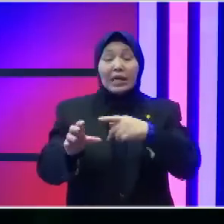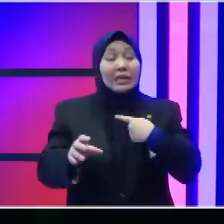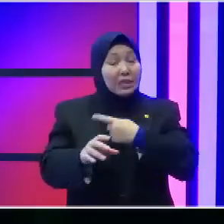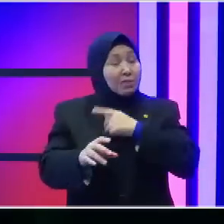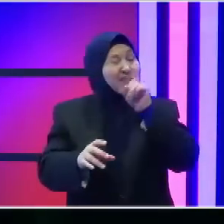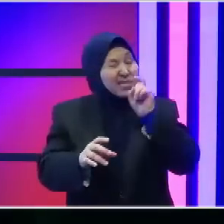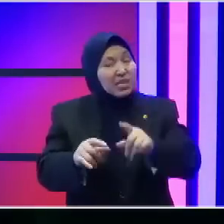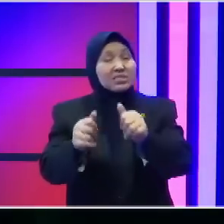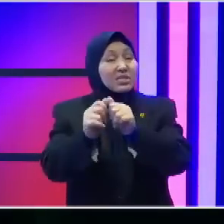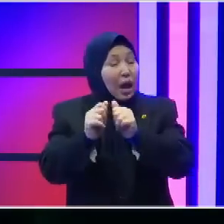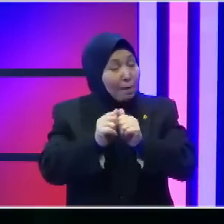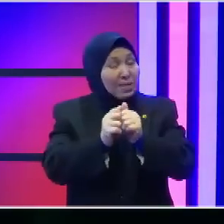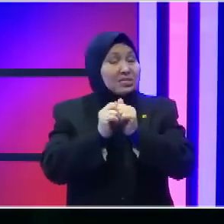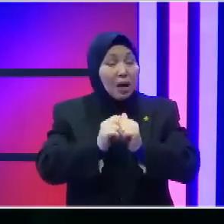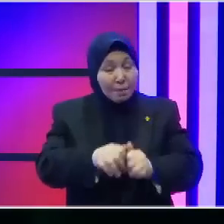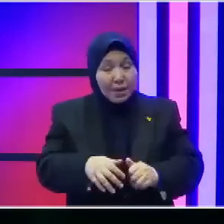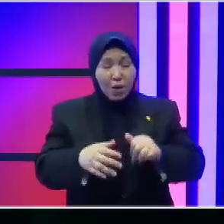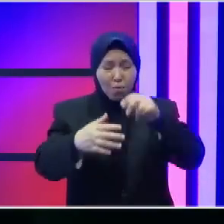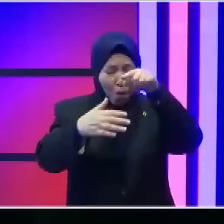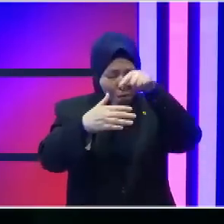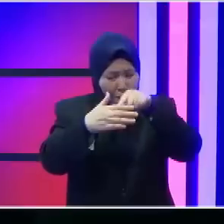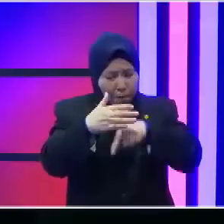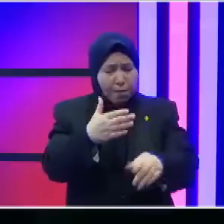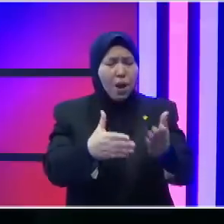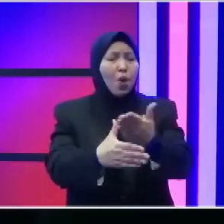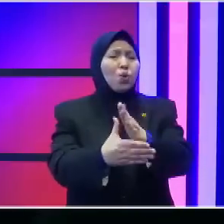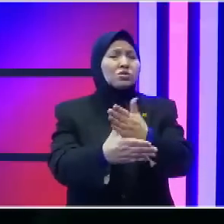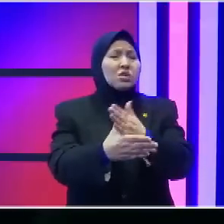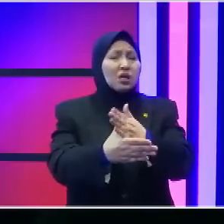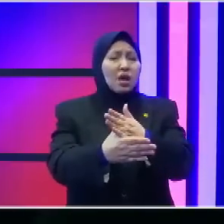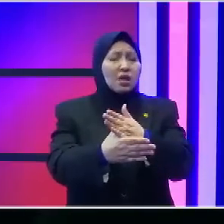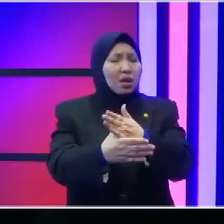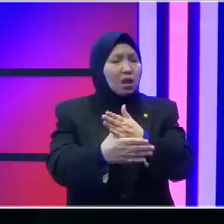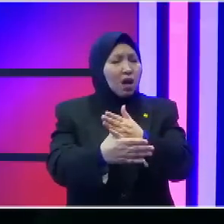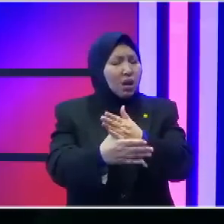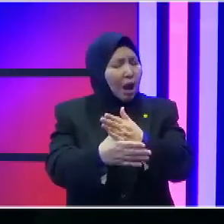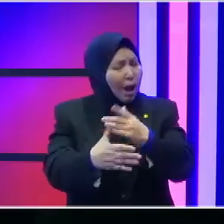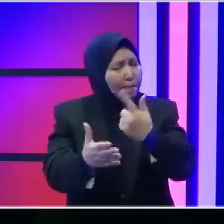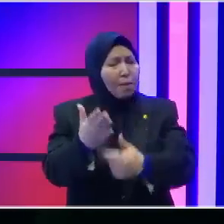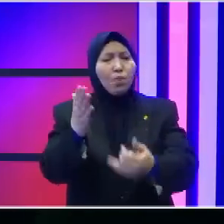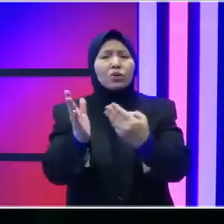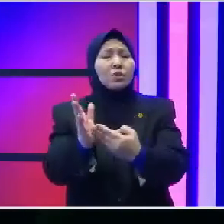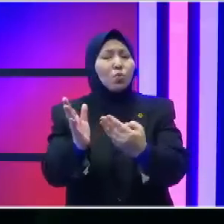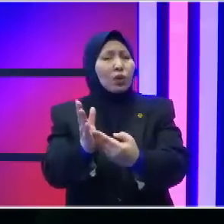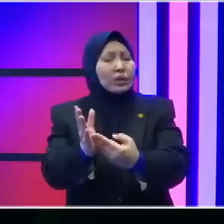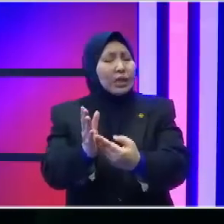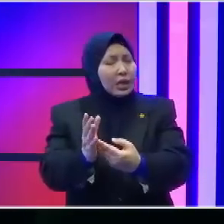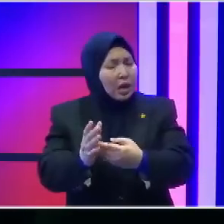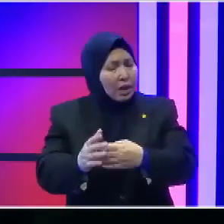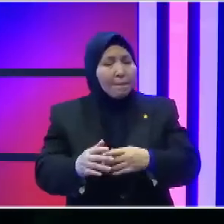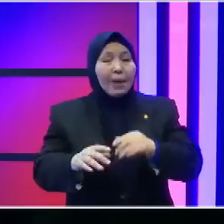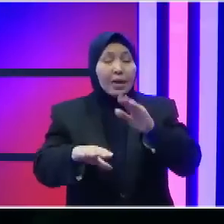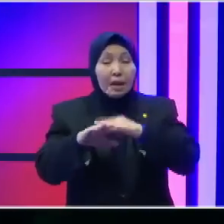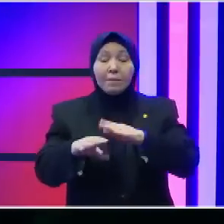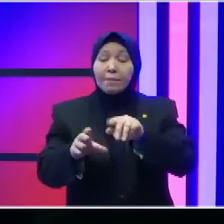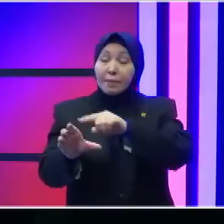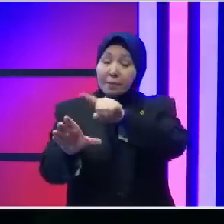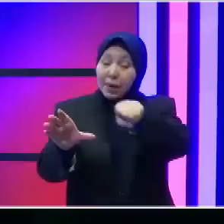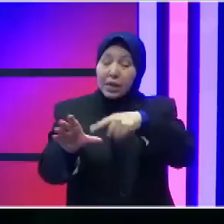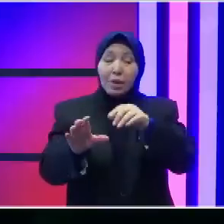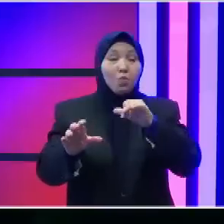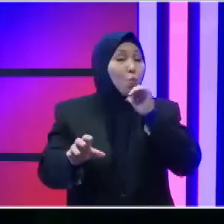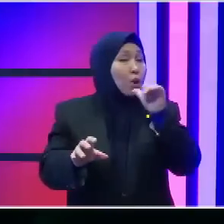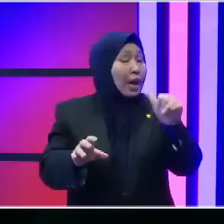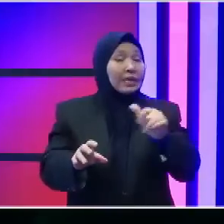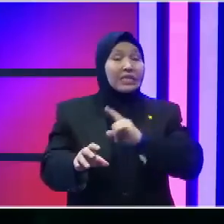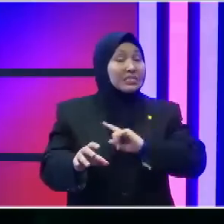sama-sama, ya, dalami Quran ini, kongsi-kongsikan hujah-hujah ini, ya, kepada mereka yang bukan Islam. Kerana